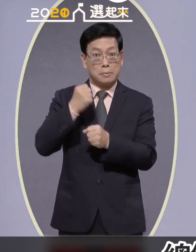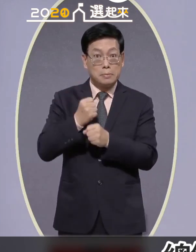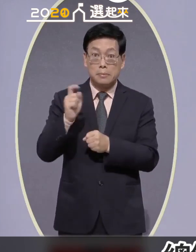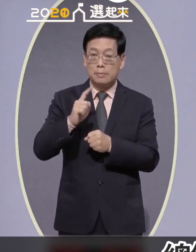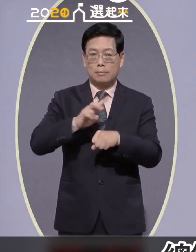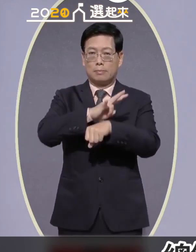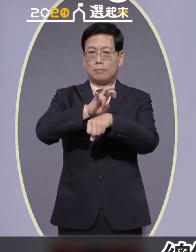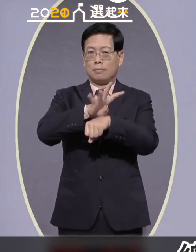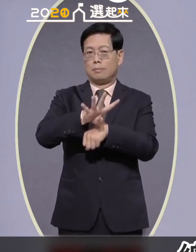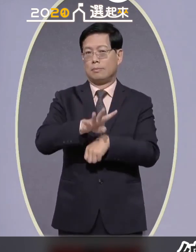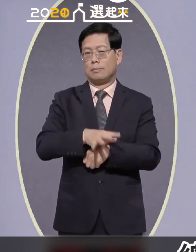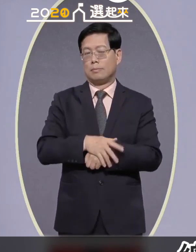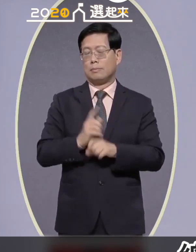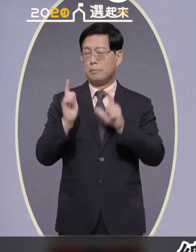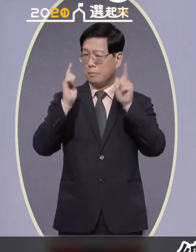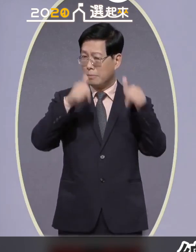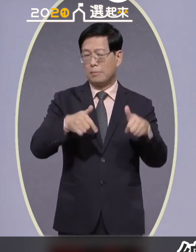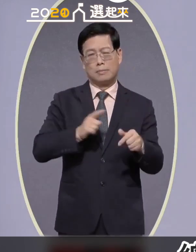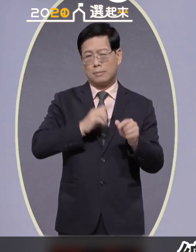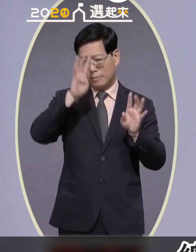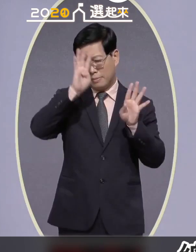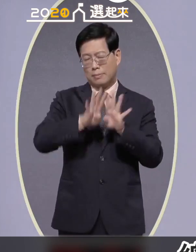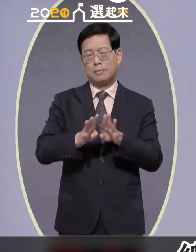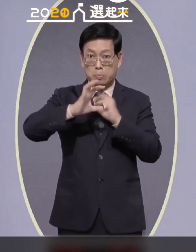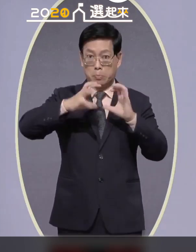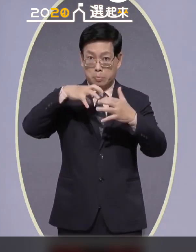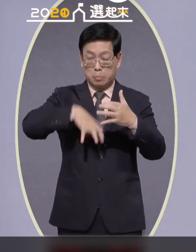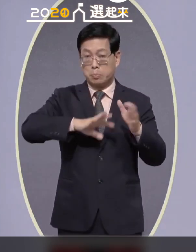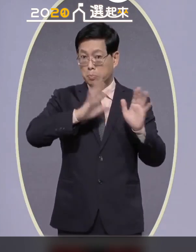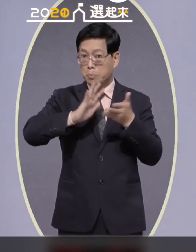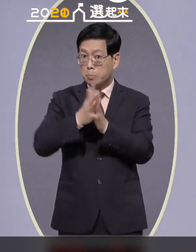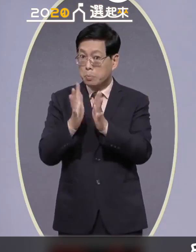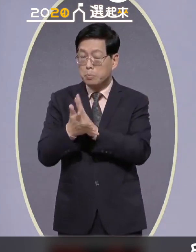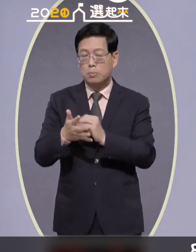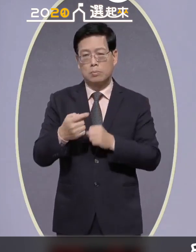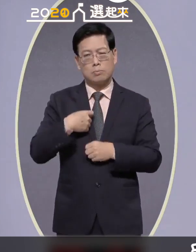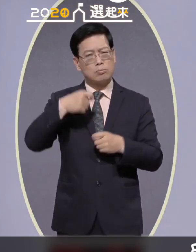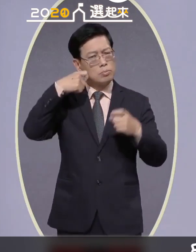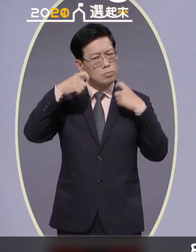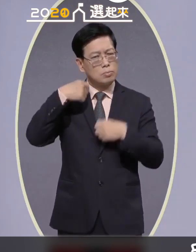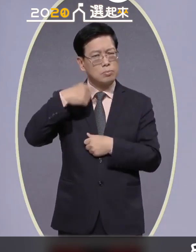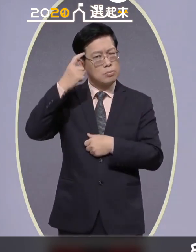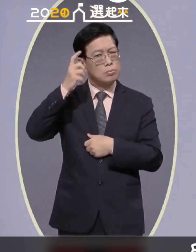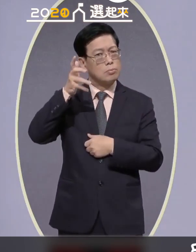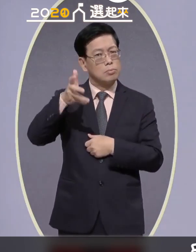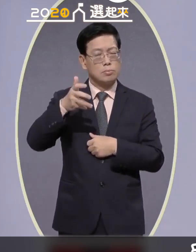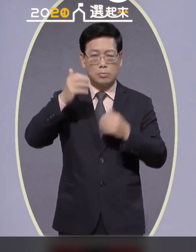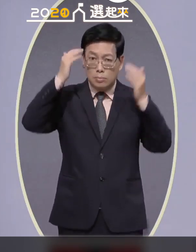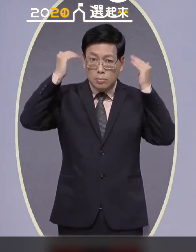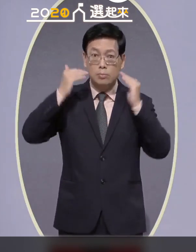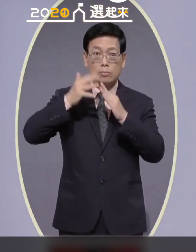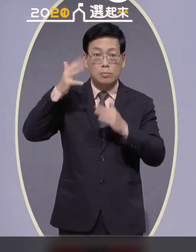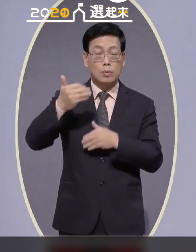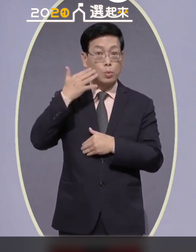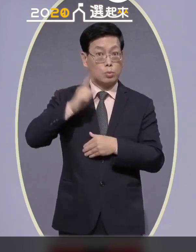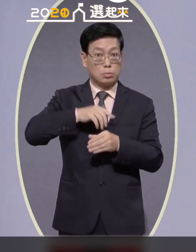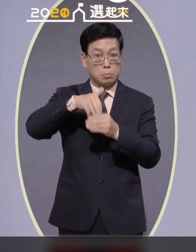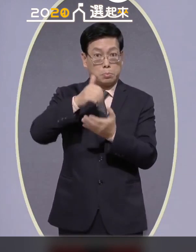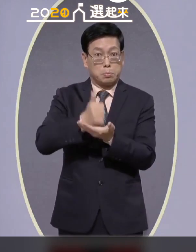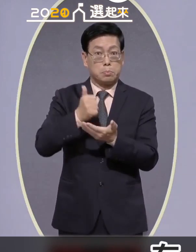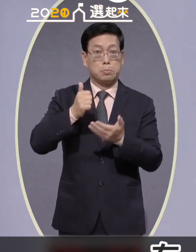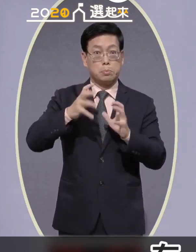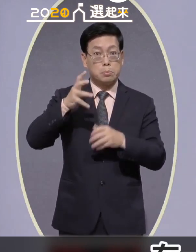是24小时的，总统没有请假的问题。我也很好奇，我想问一下韩市长，如果你当选总